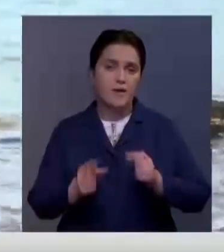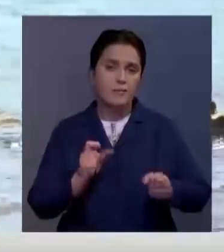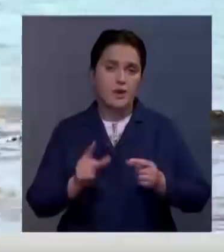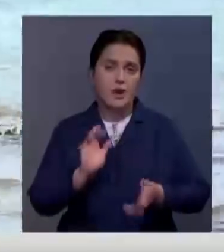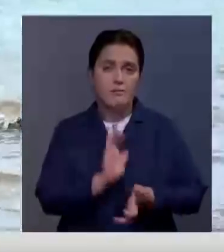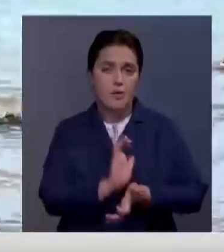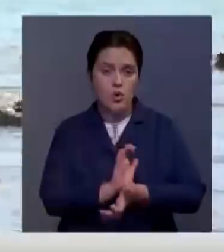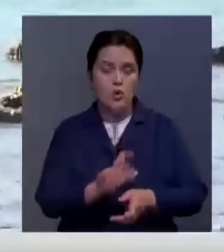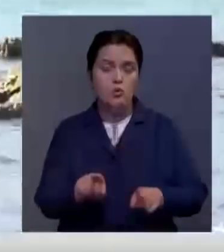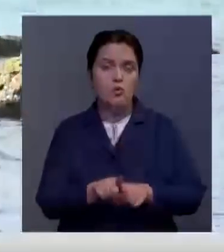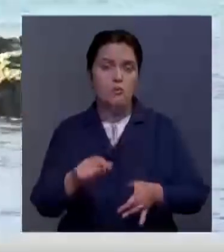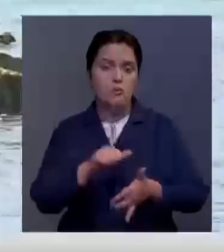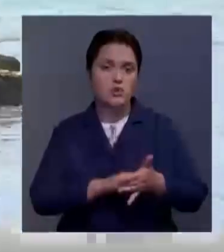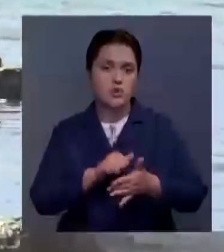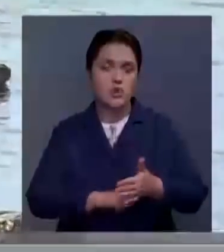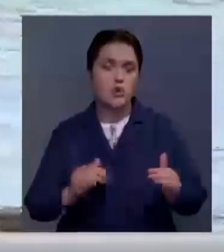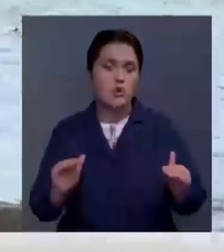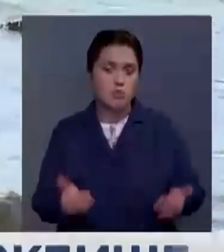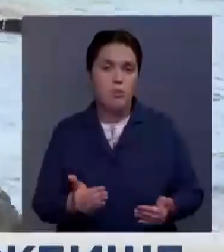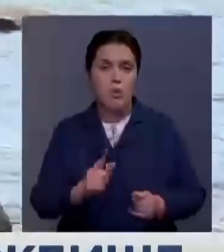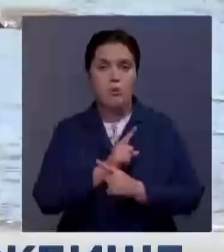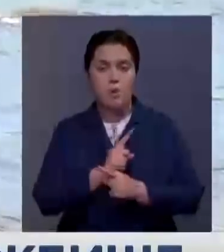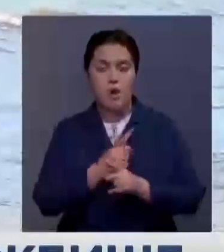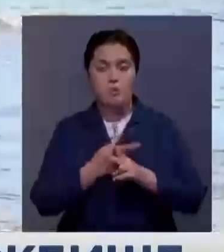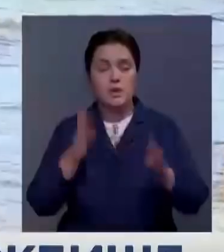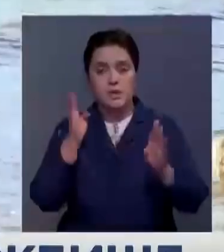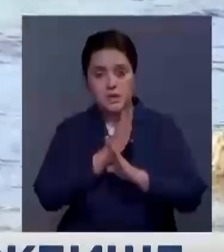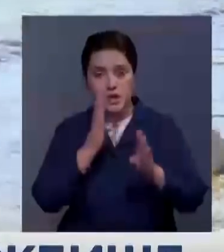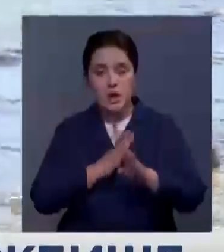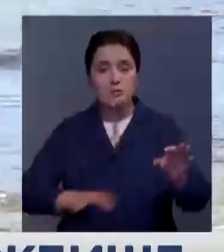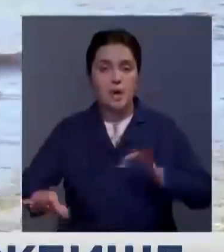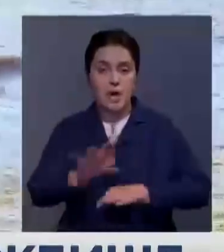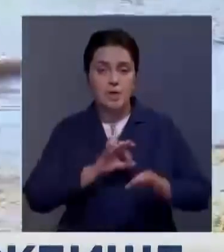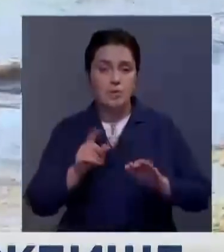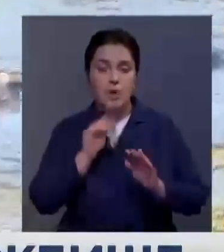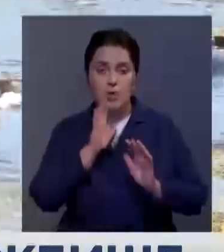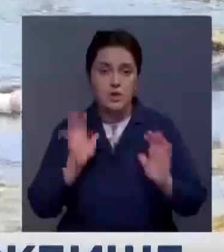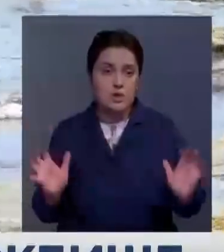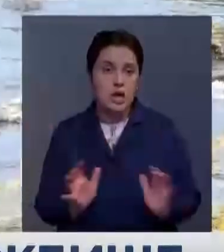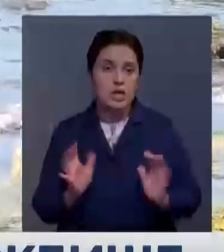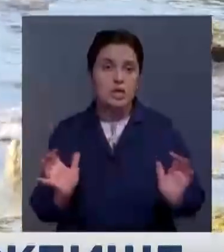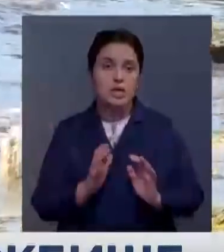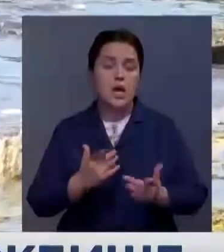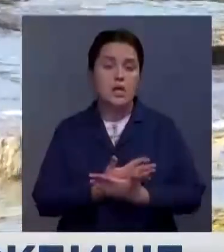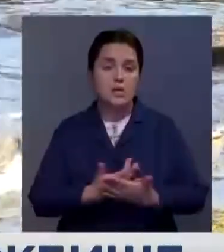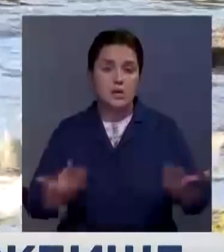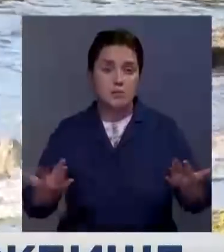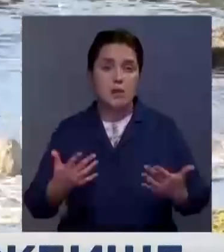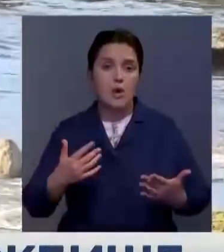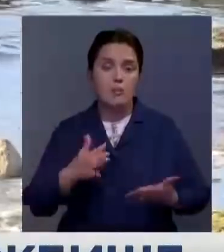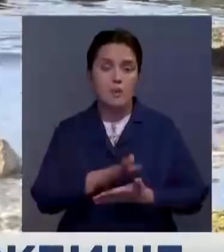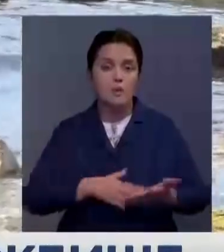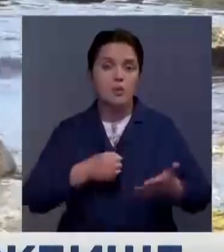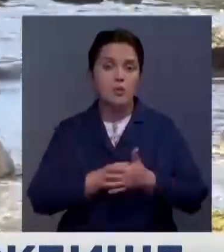отразиться на численности млекопитающих. Экологический проект по сохранению биоразнообразия казахстанской акватории Каспия продлится до следующего